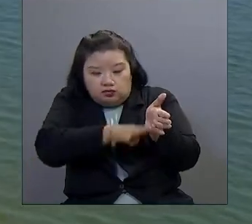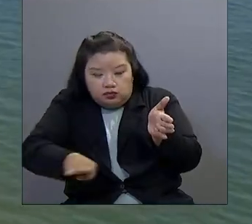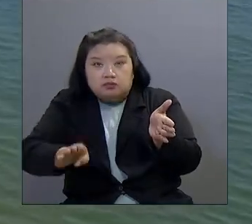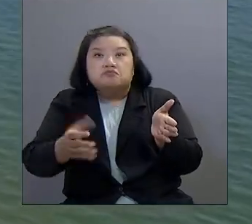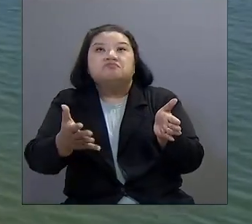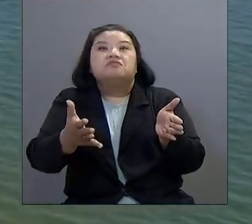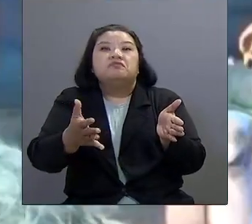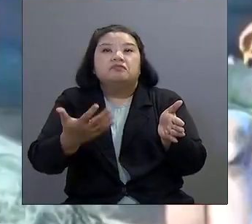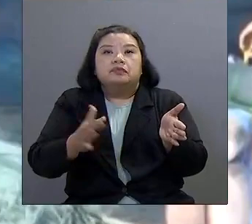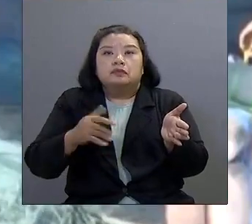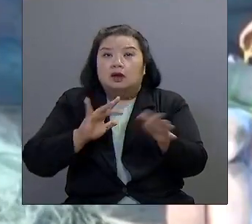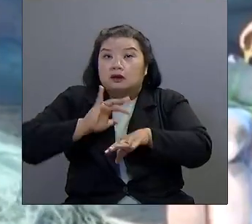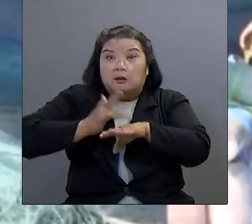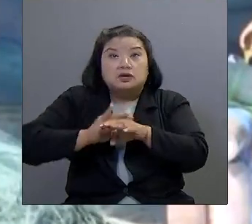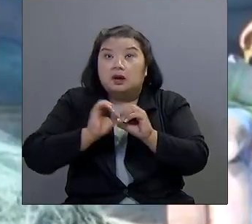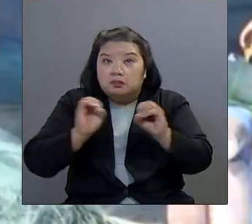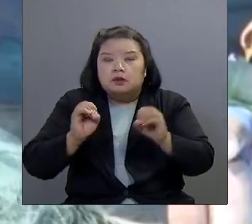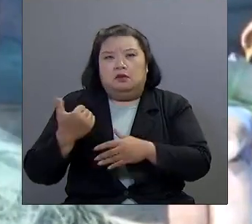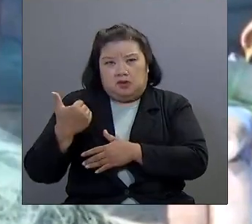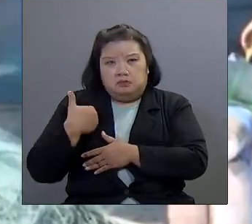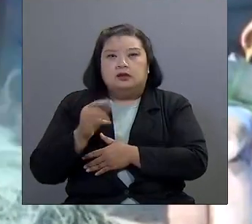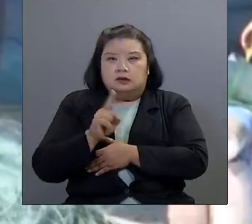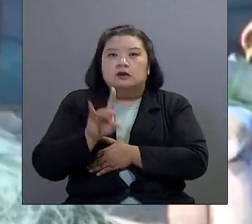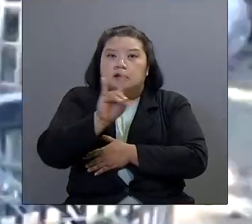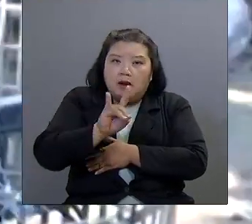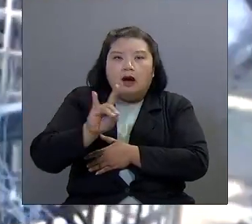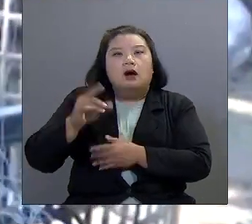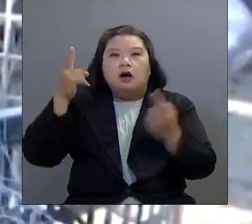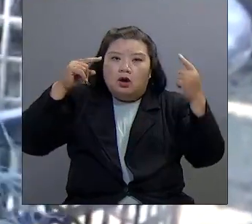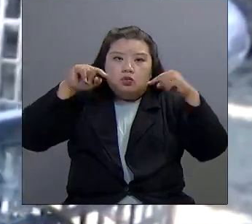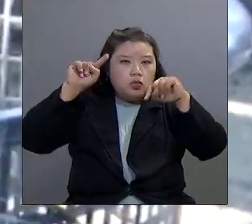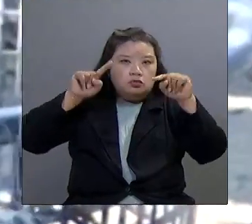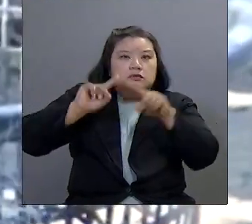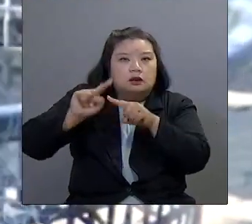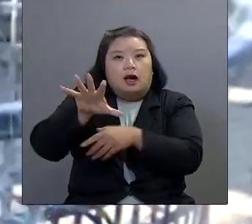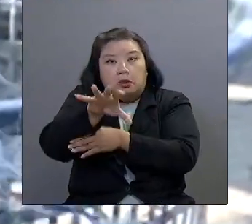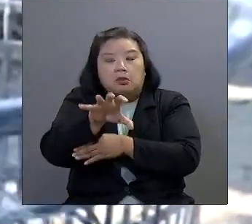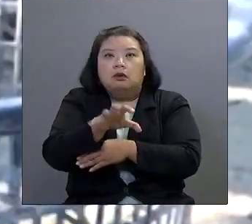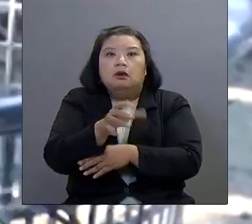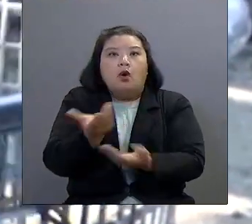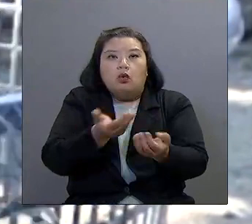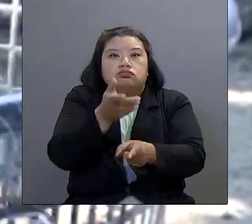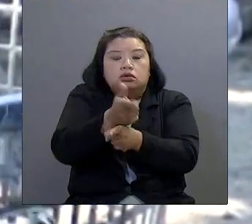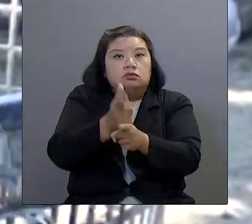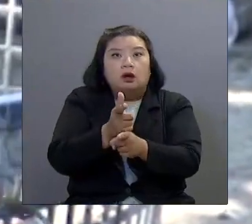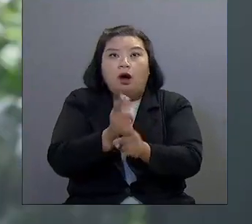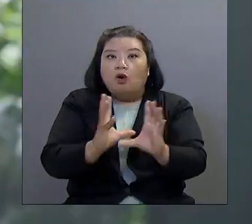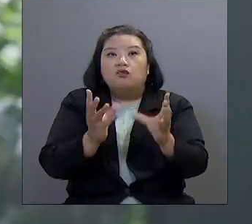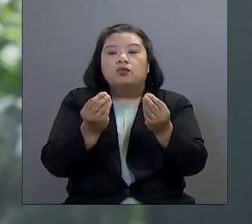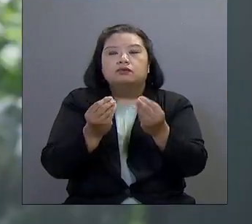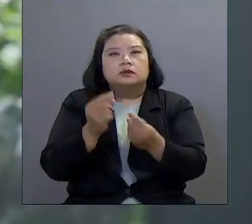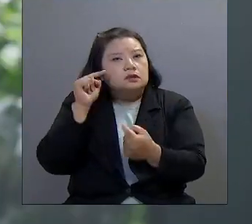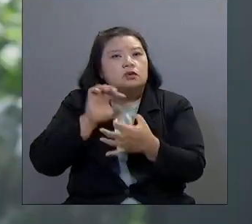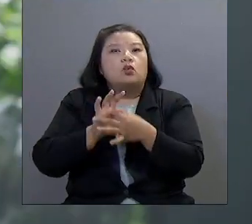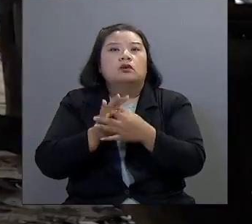าติตรงทัมรายบางส่น luminos สรานั้นกกกหายไปด้วยในที่สุด ชาบ้างก็กบ someone must havetail